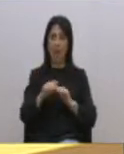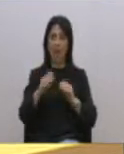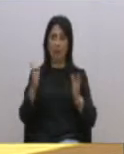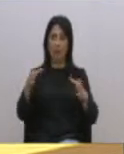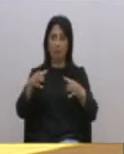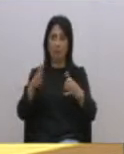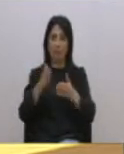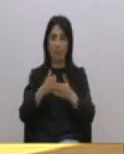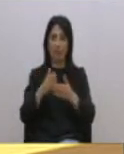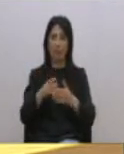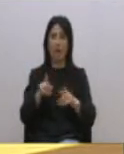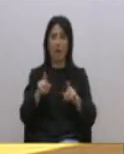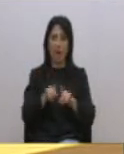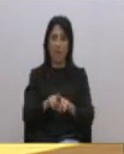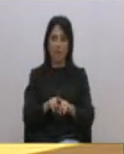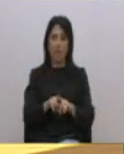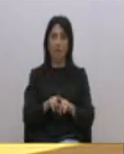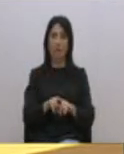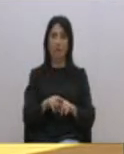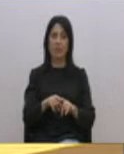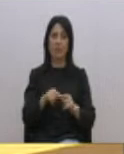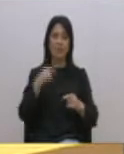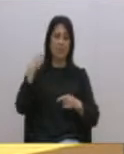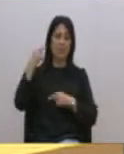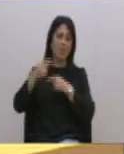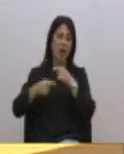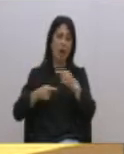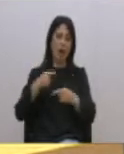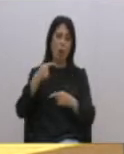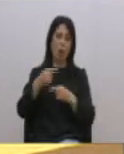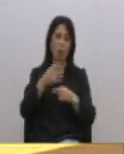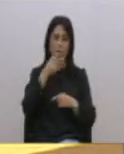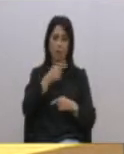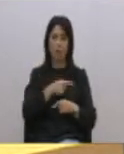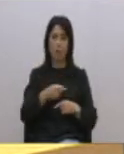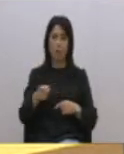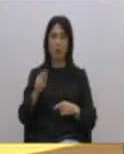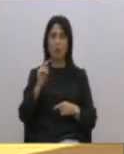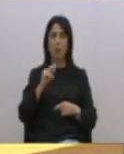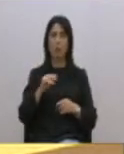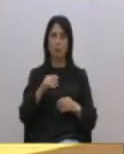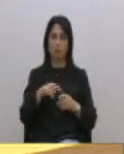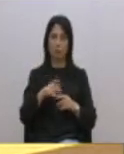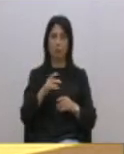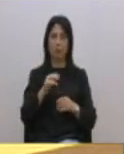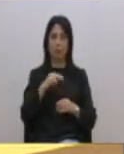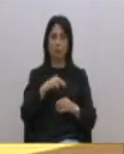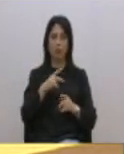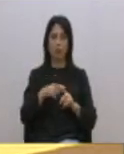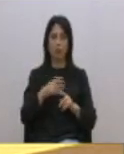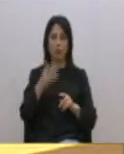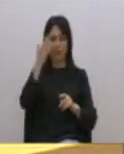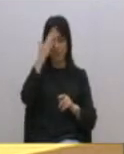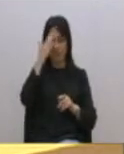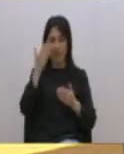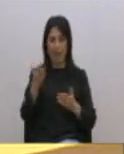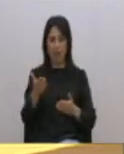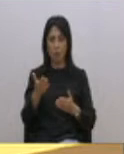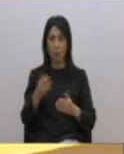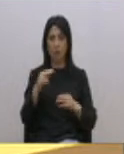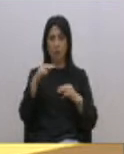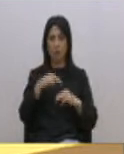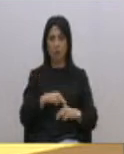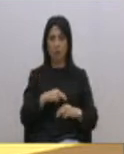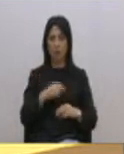ყალიბდება, რომელიც ასევე საუკუნეების მანძილზე მუშავდებოდა როგორც ინტელექტუალური